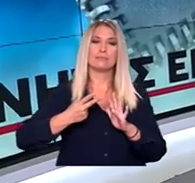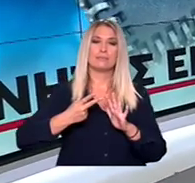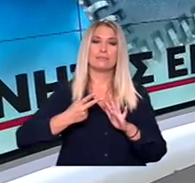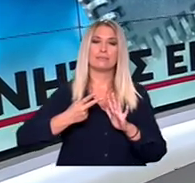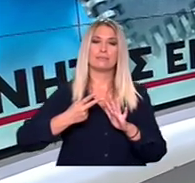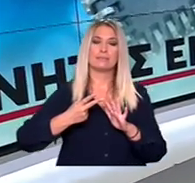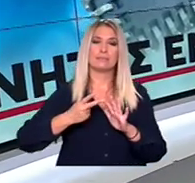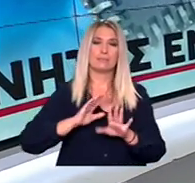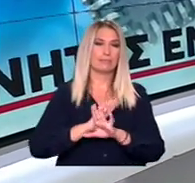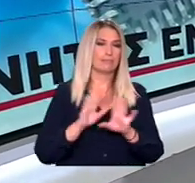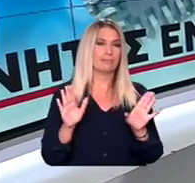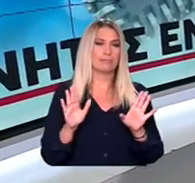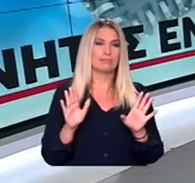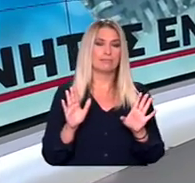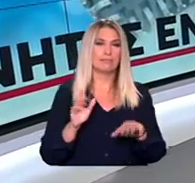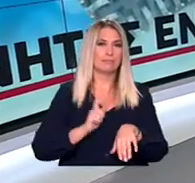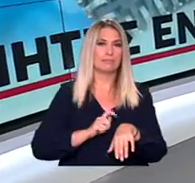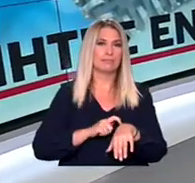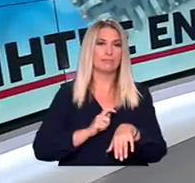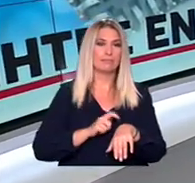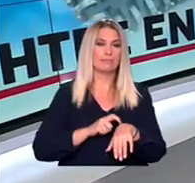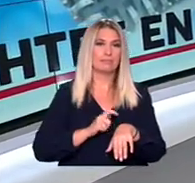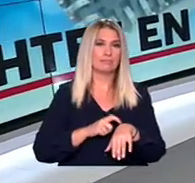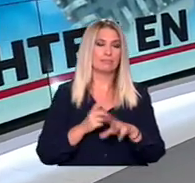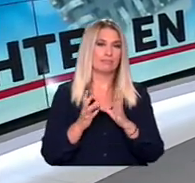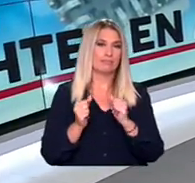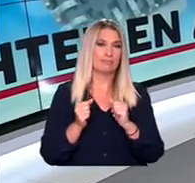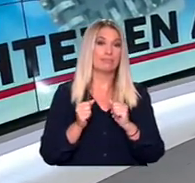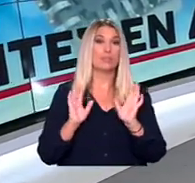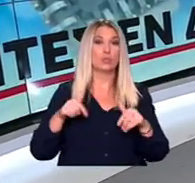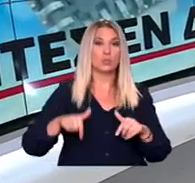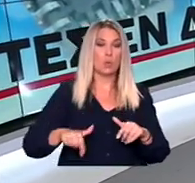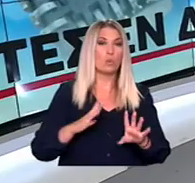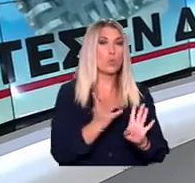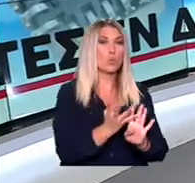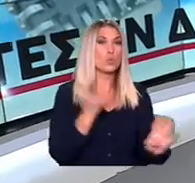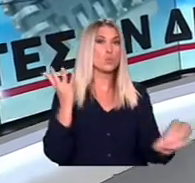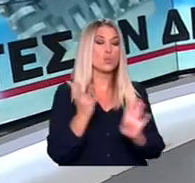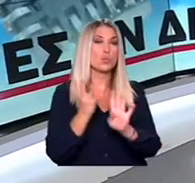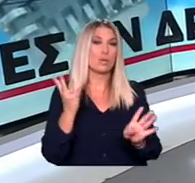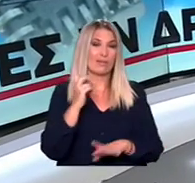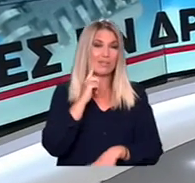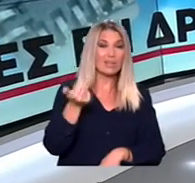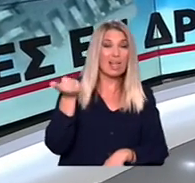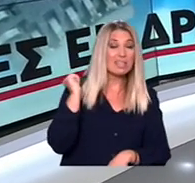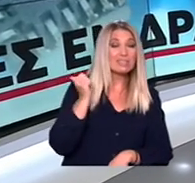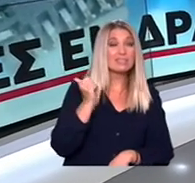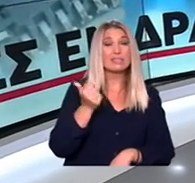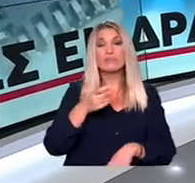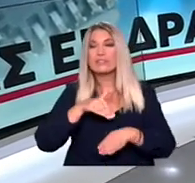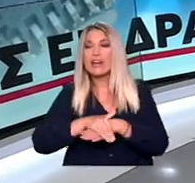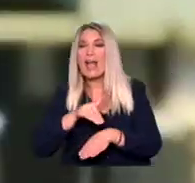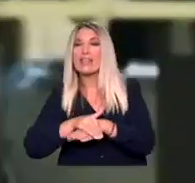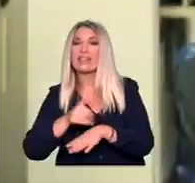είναι σχεδόν αδύνατον αυτή τη στιγμή. Οι ουρές στα αστυνομικά τμήματα ξεκινάνε πια από την προηγούμενη νύχτα, όχι από το